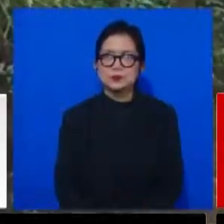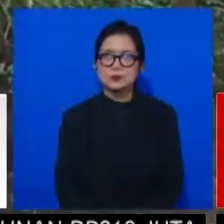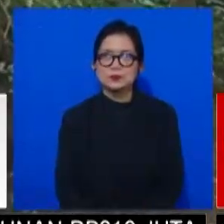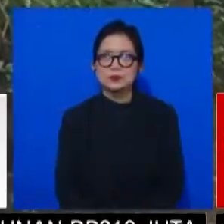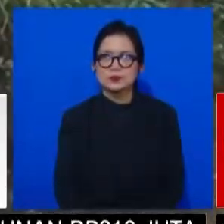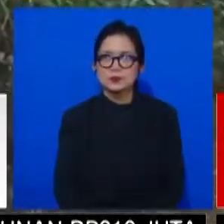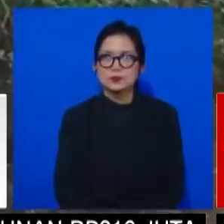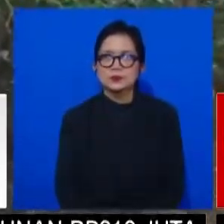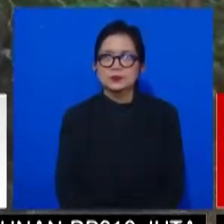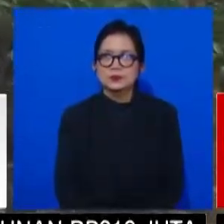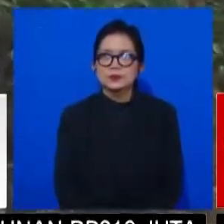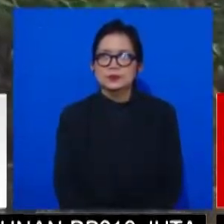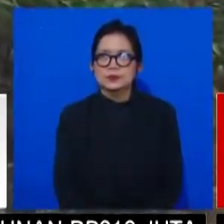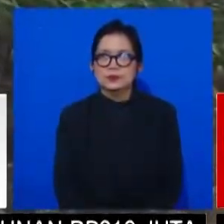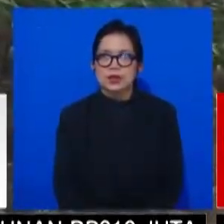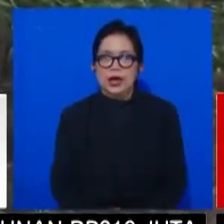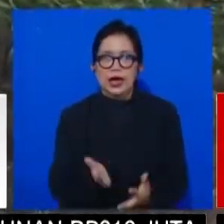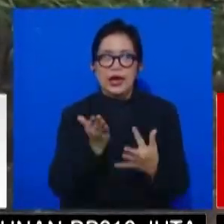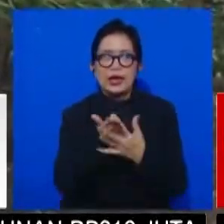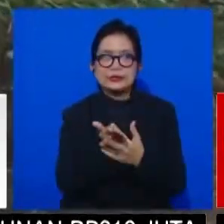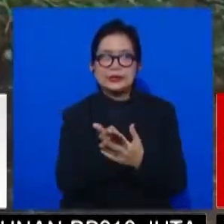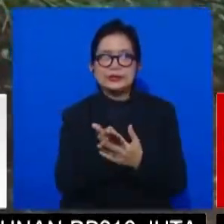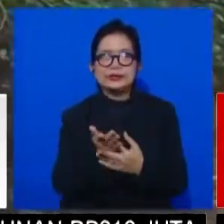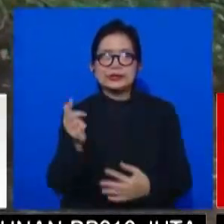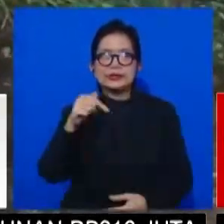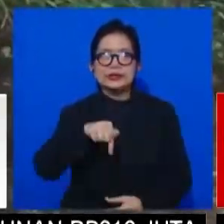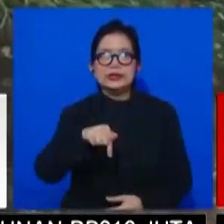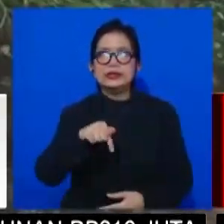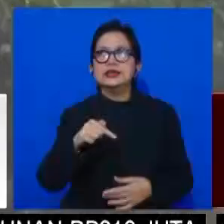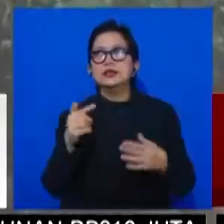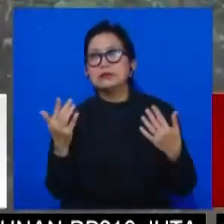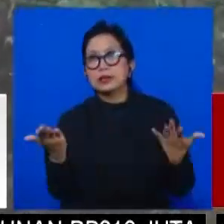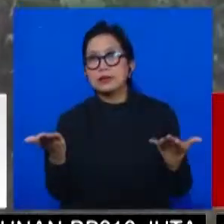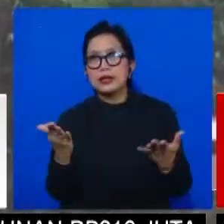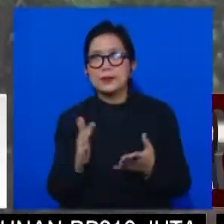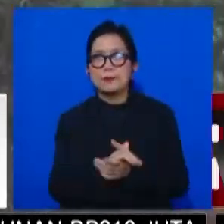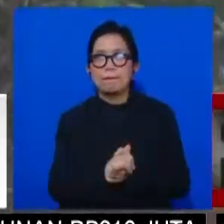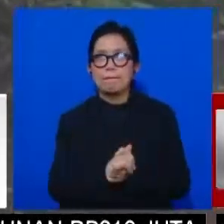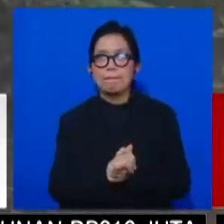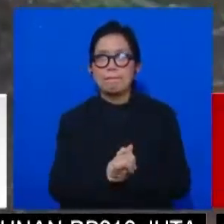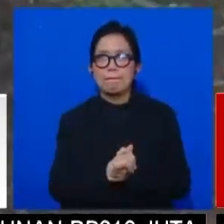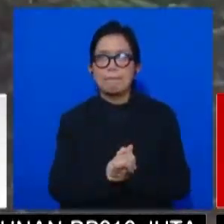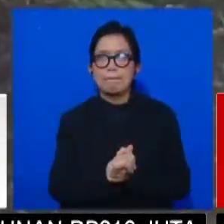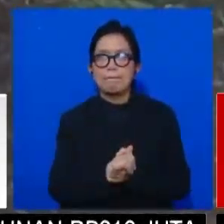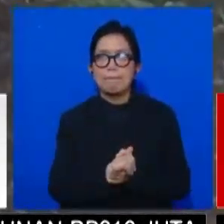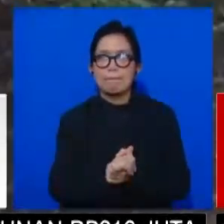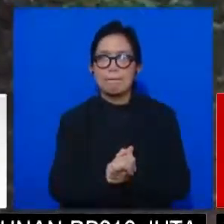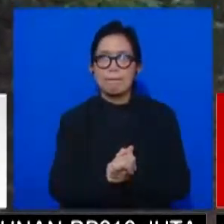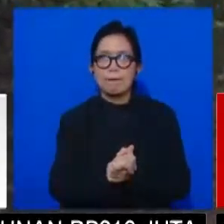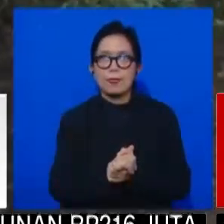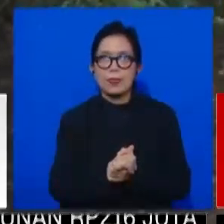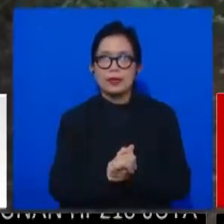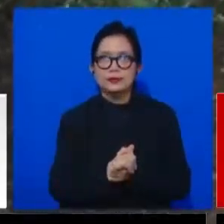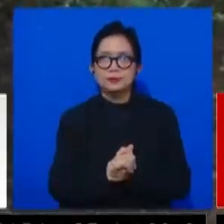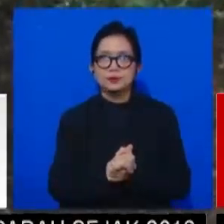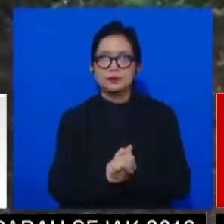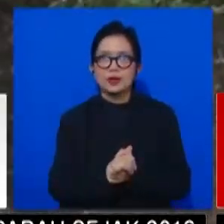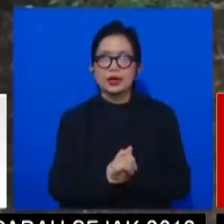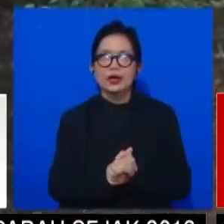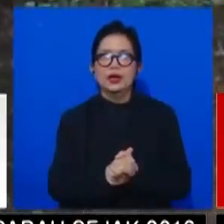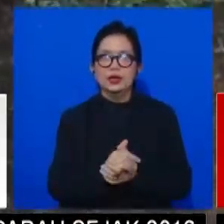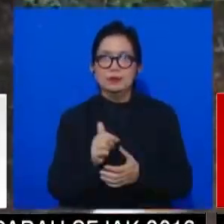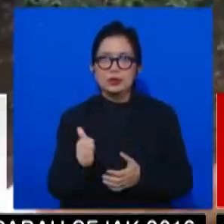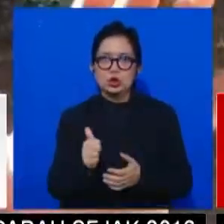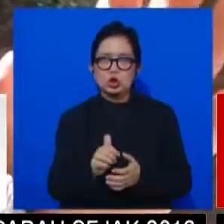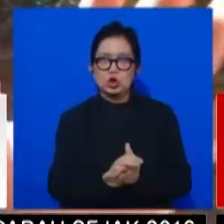Tambah diri gitu. Untuk akses ke sini gimana sih? Gimana? Aksesnya ke sini gimana? Aksesnya sih cukup menantang ya, karena tempat